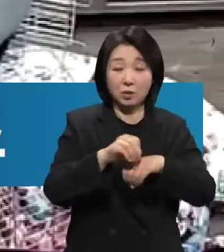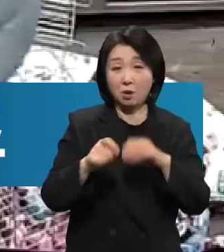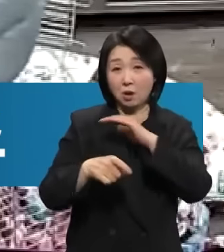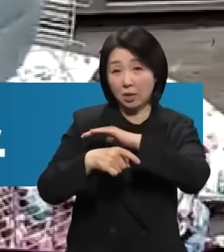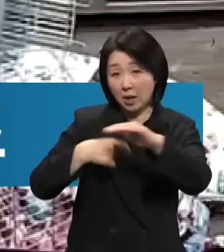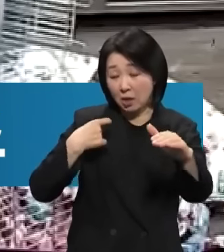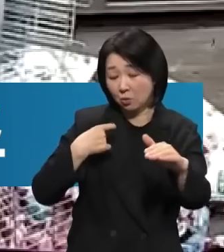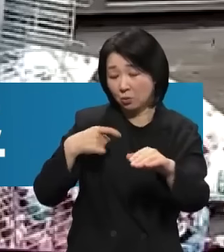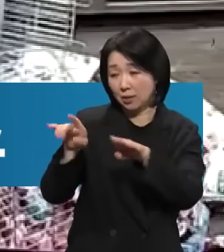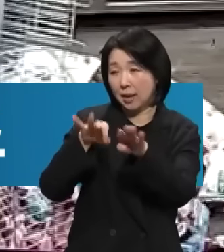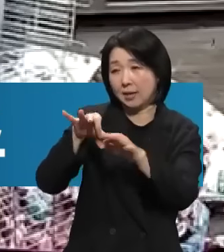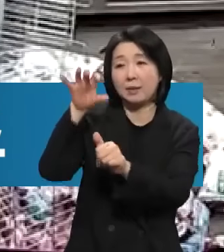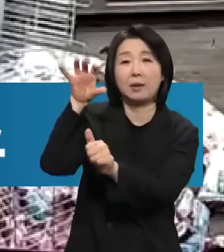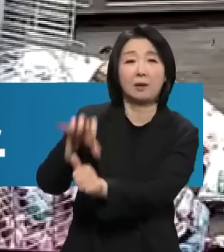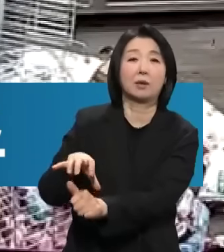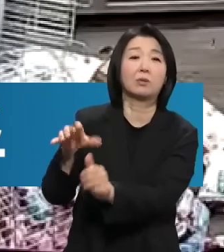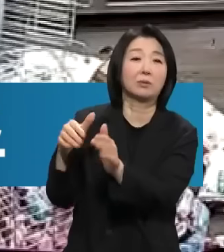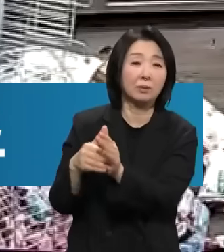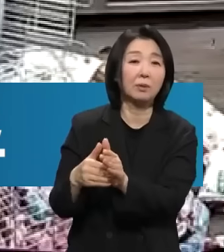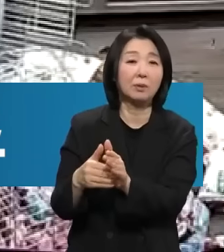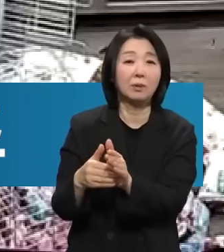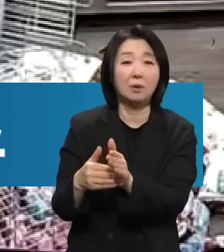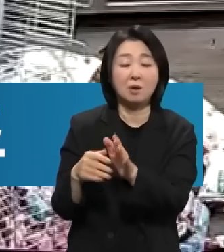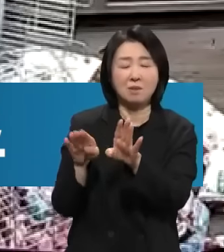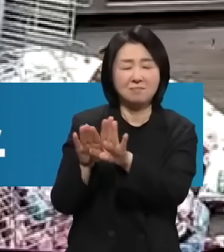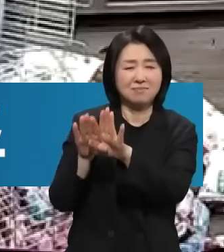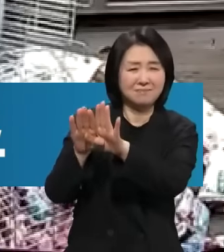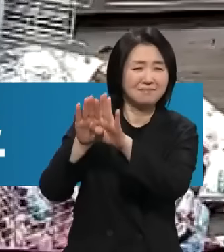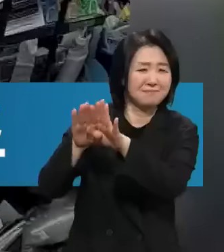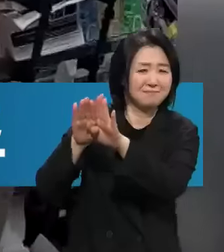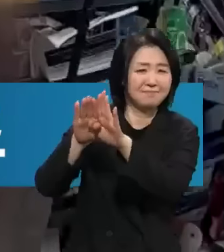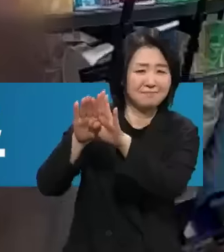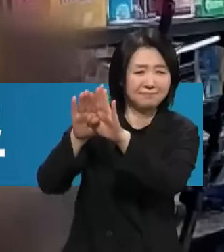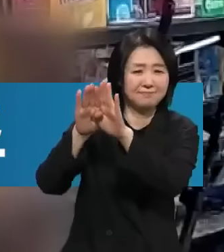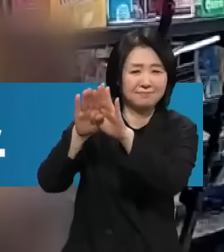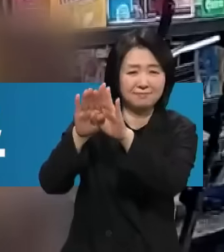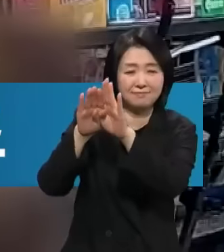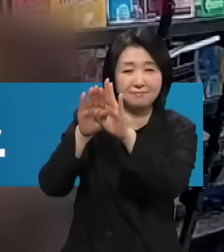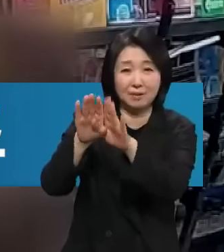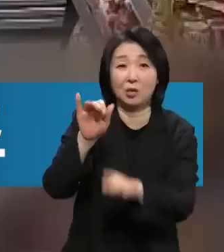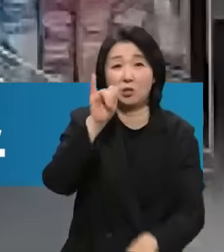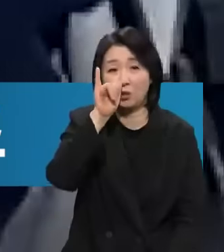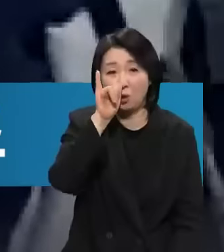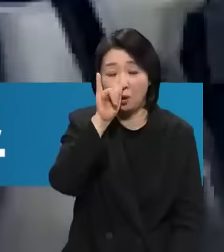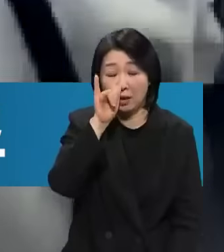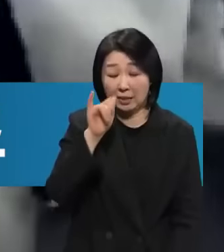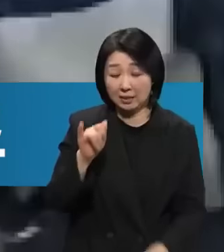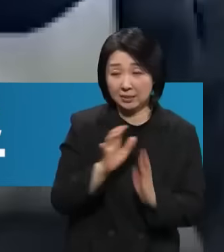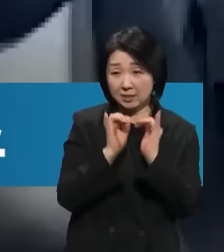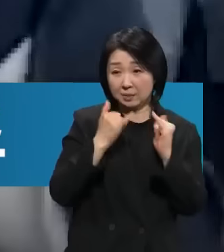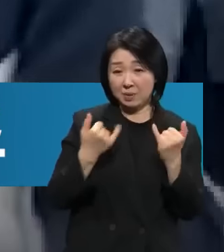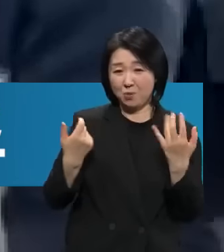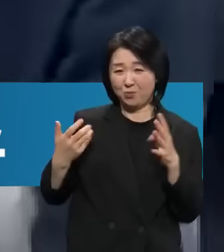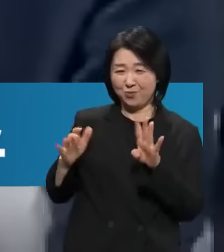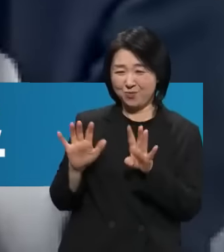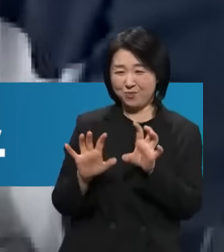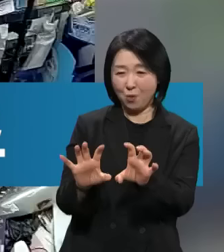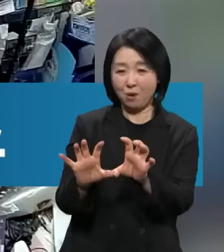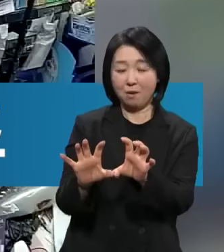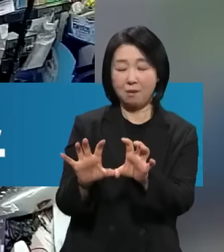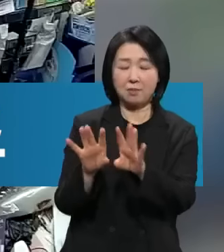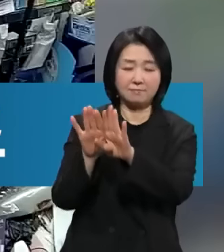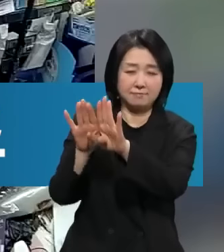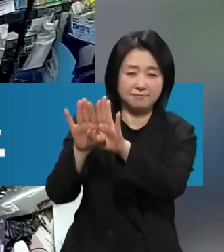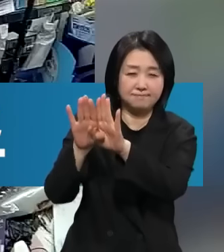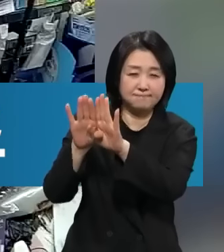강도들을 가게 안에 가둬버렸습니다. 문을 두고 실랑이가 이어지는데 바깥에 있던 시민도 하나둘 모여서